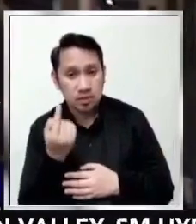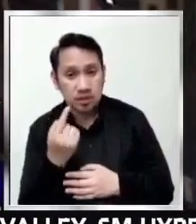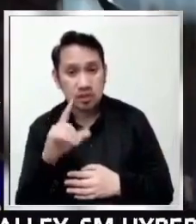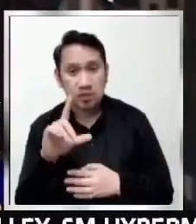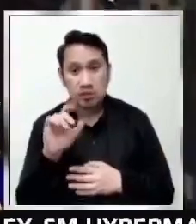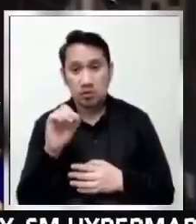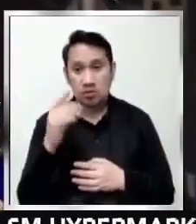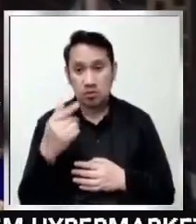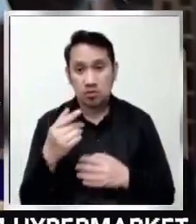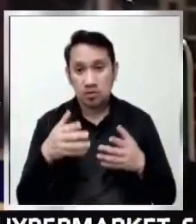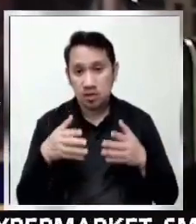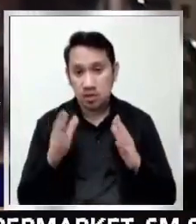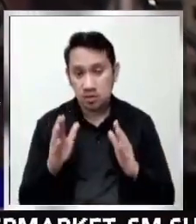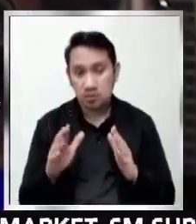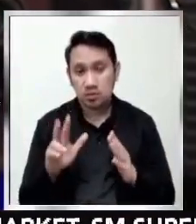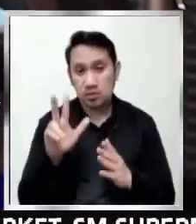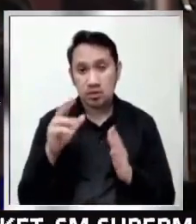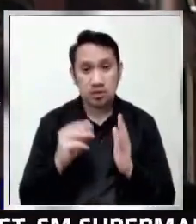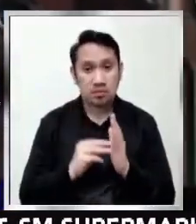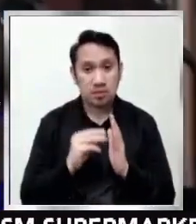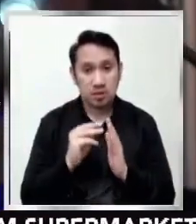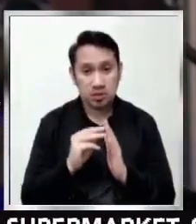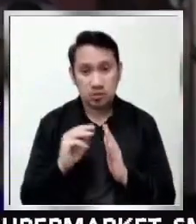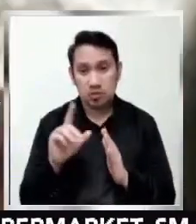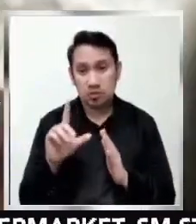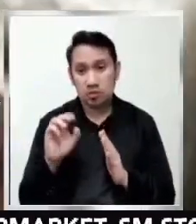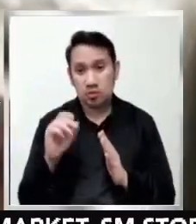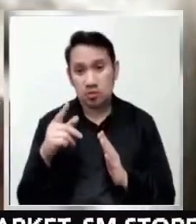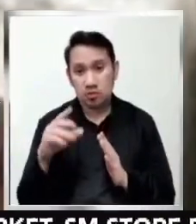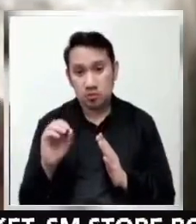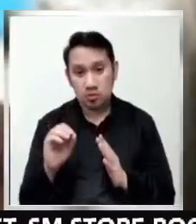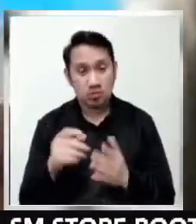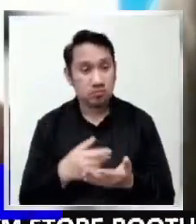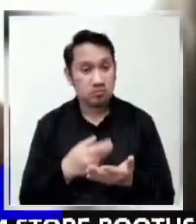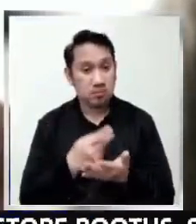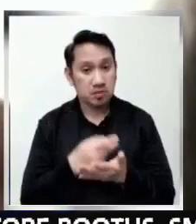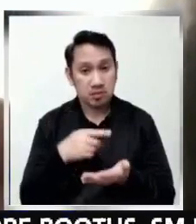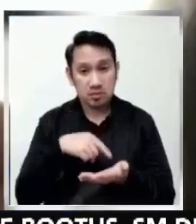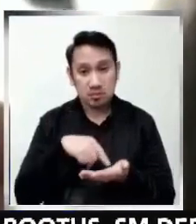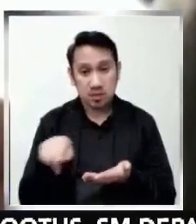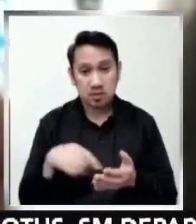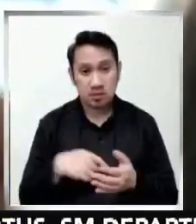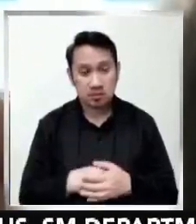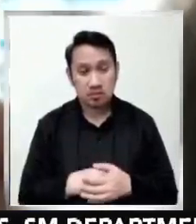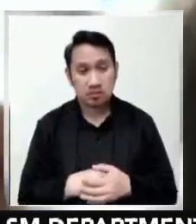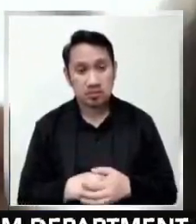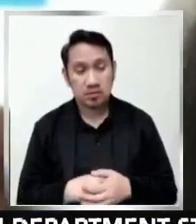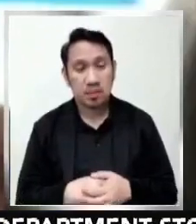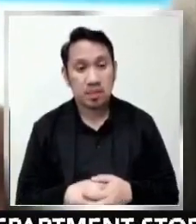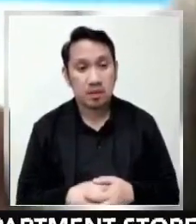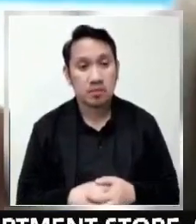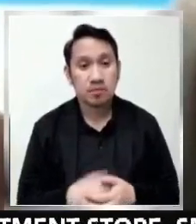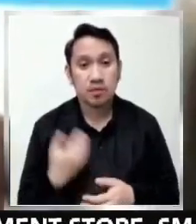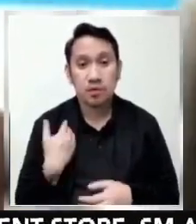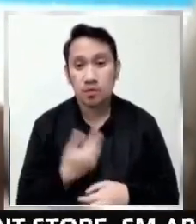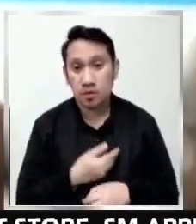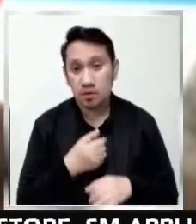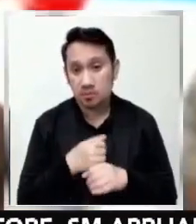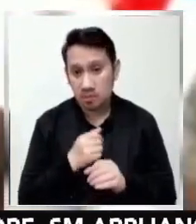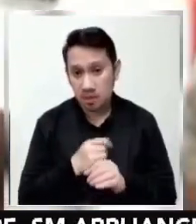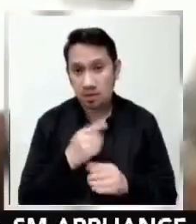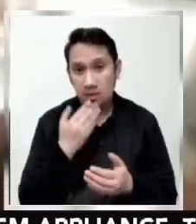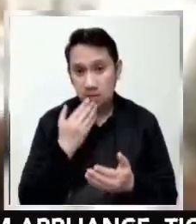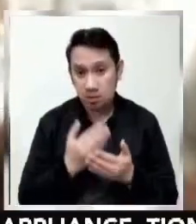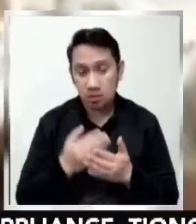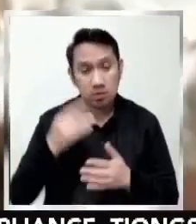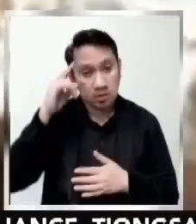ang biniyara na mahigit 3 milyong piso. We made a good decision and yung